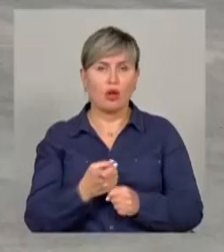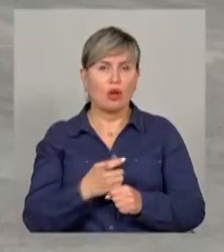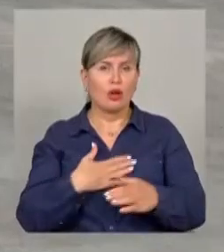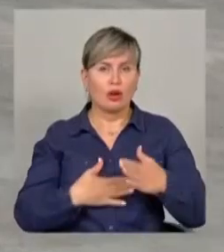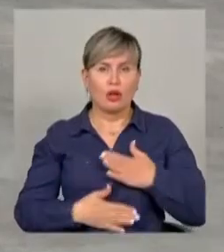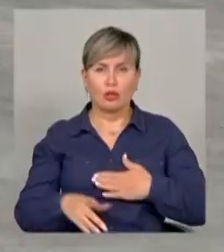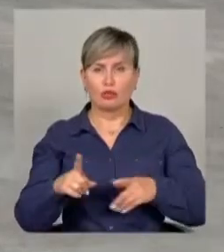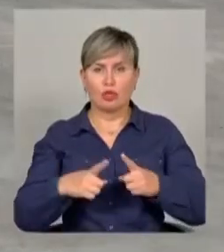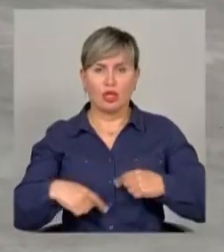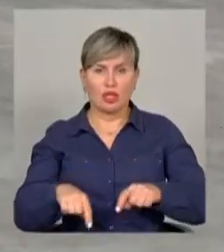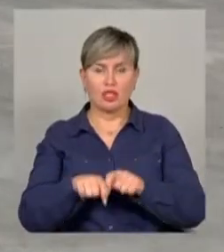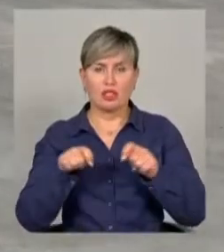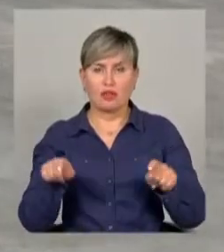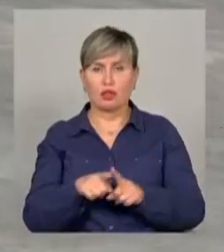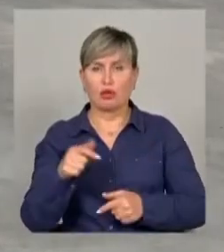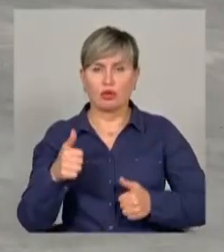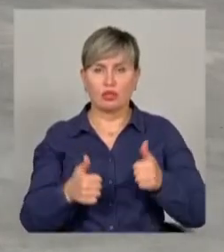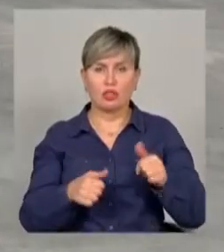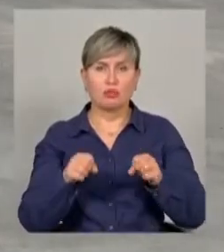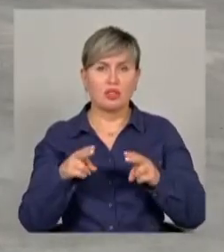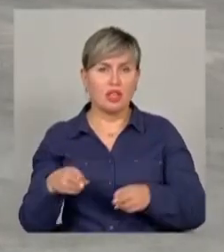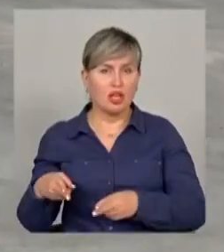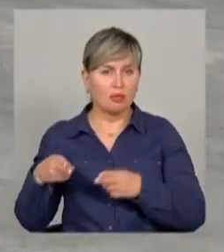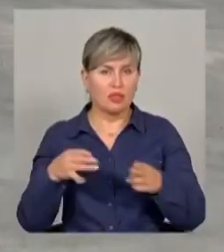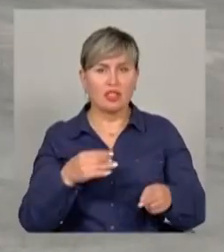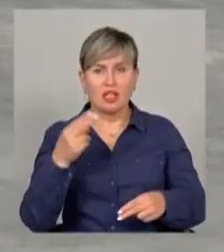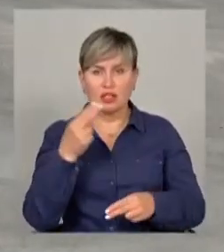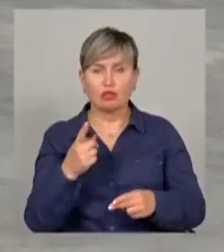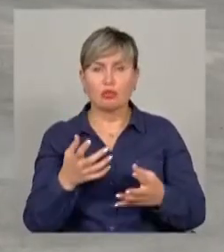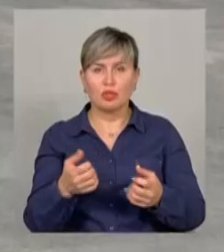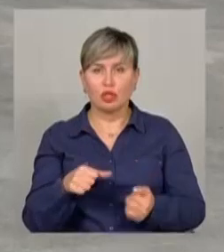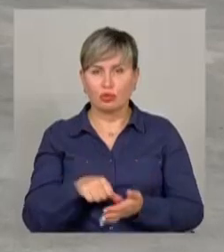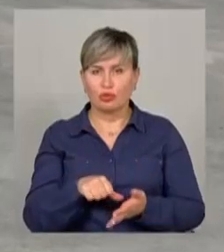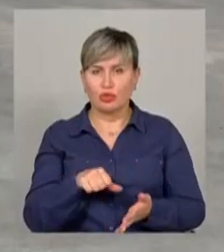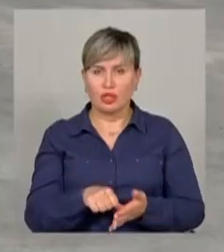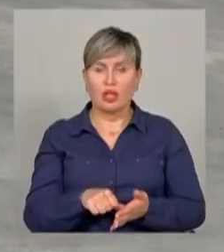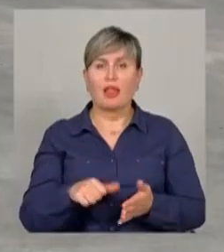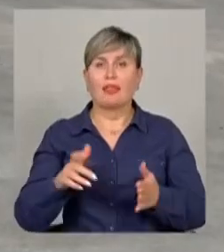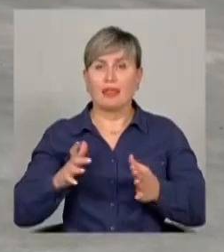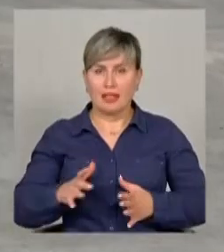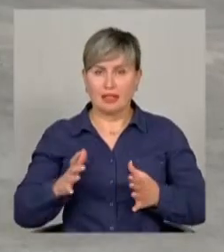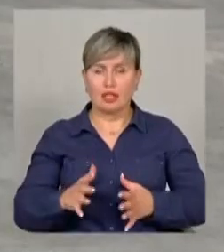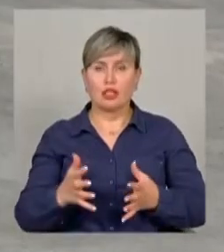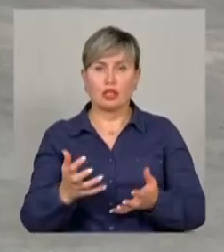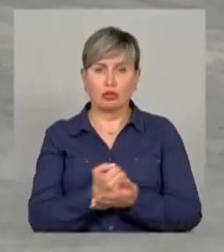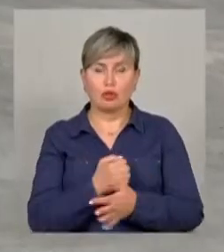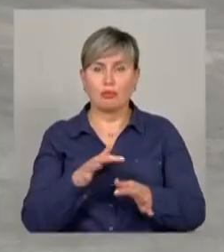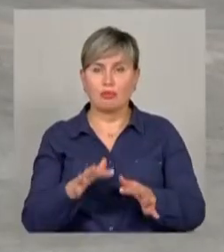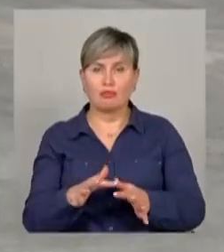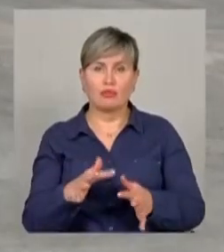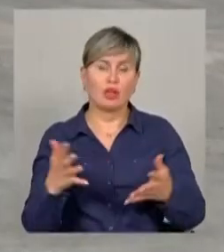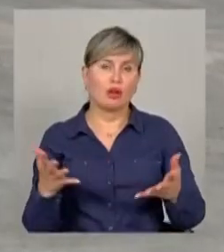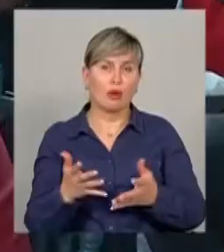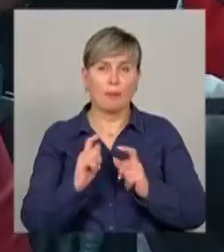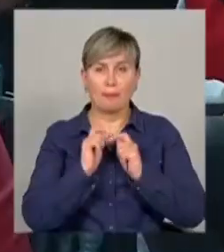что организовали такое состязание. Специально приехал из Астаны, чтобы принять в нем участие. Надеюсь заслужить место в топе и выиграть